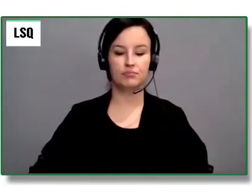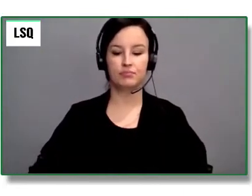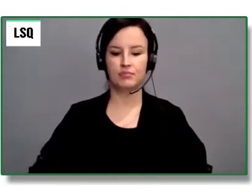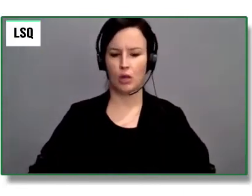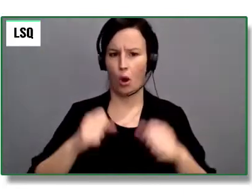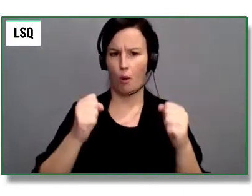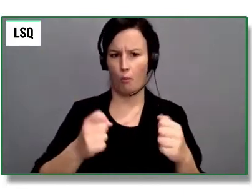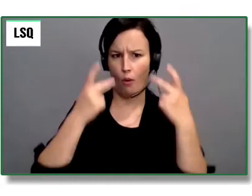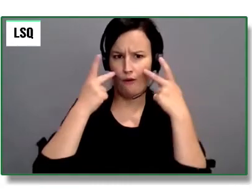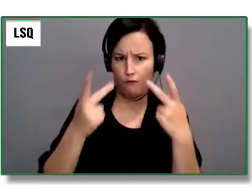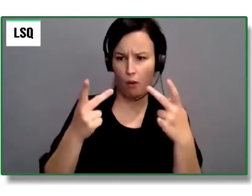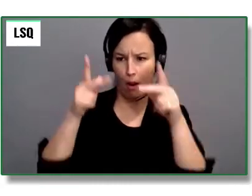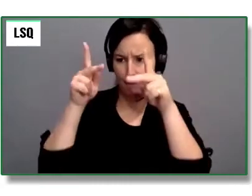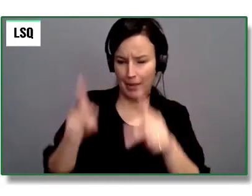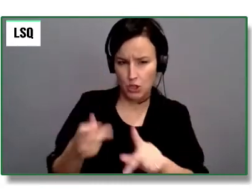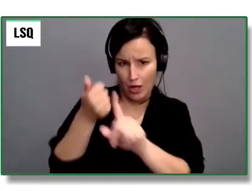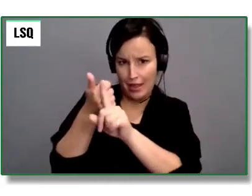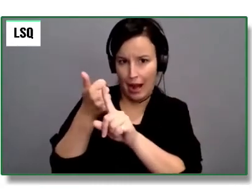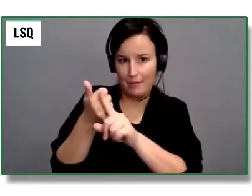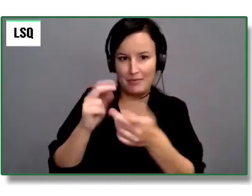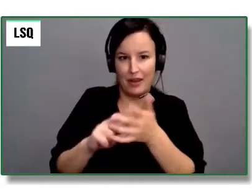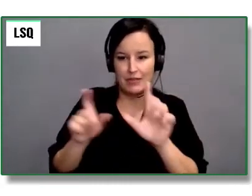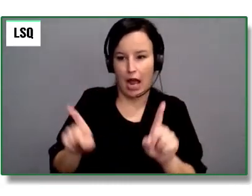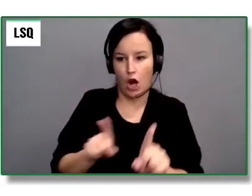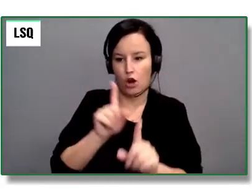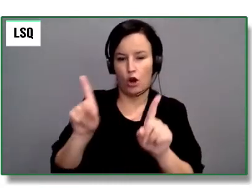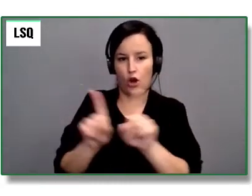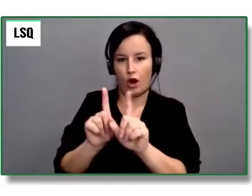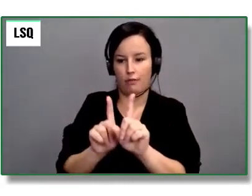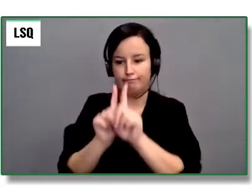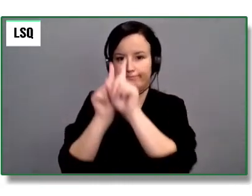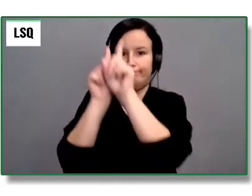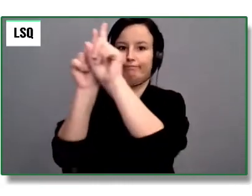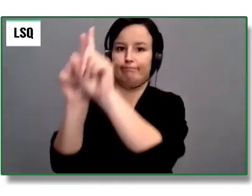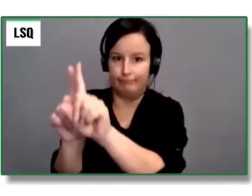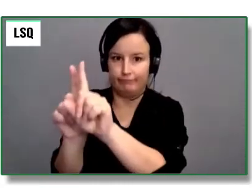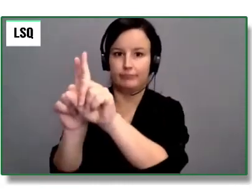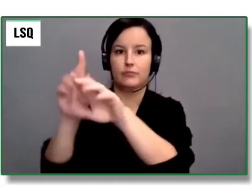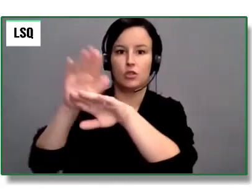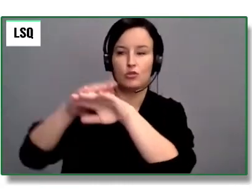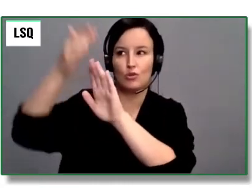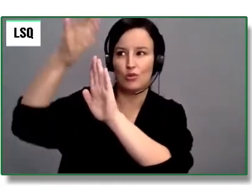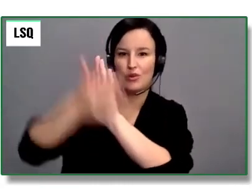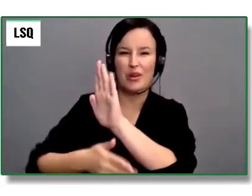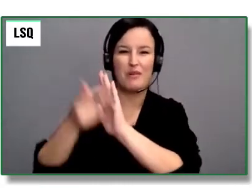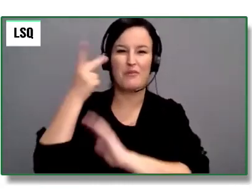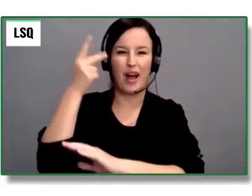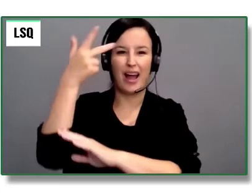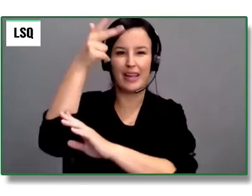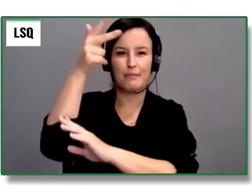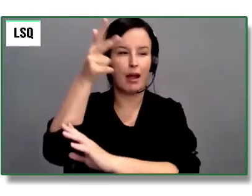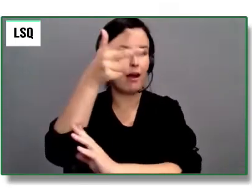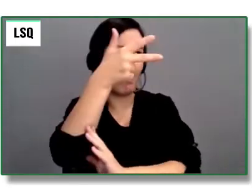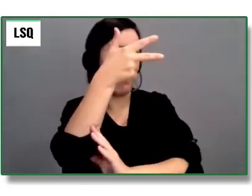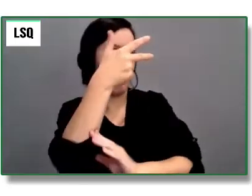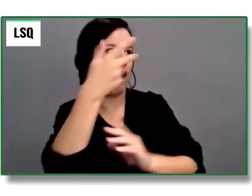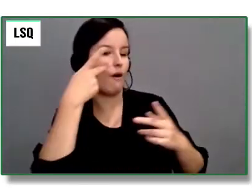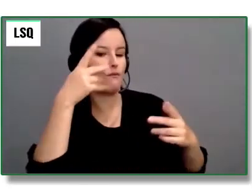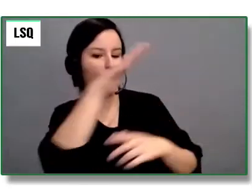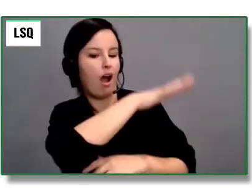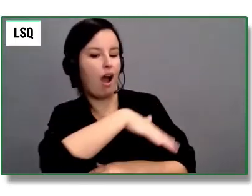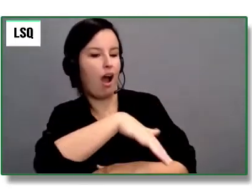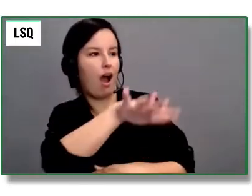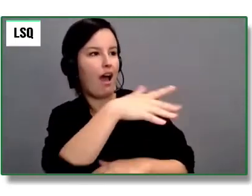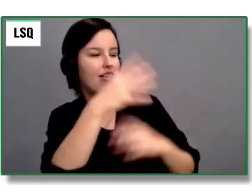faire et on peut donc être avec cette personne sur le côté du rocher. La caméra se déplace et on regarde par là, c'est une belle région